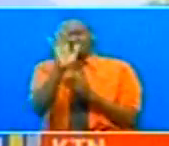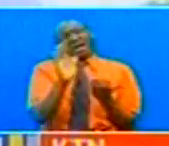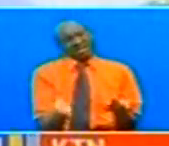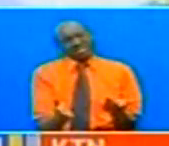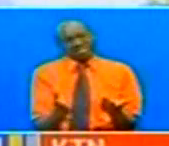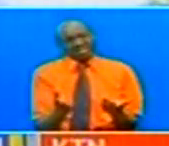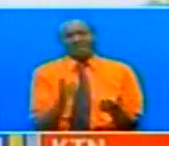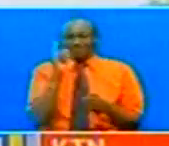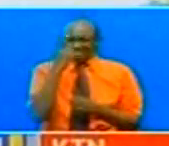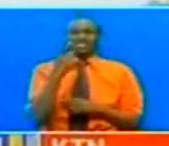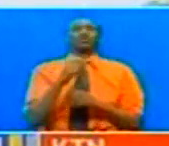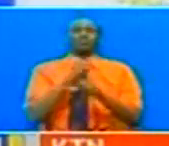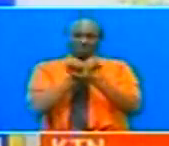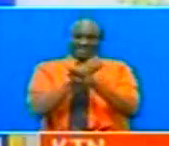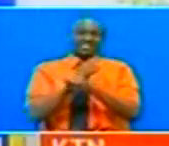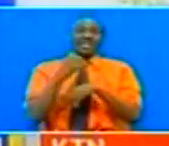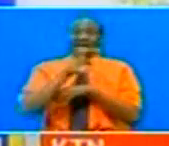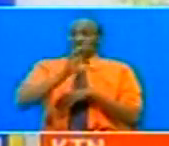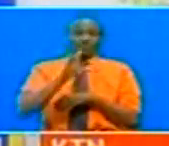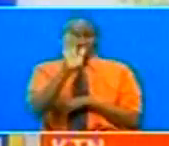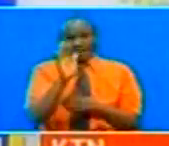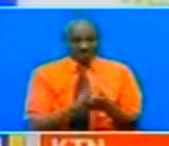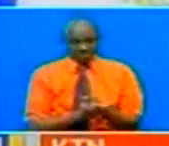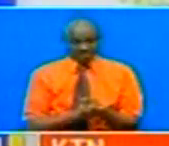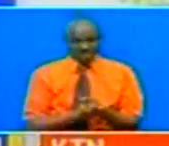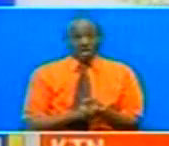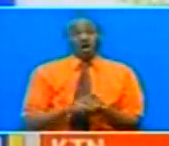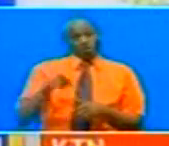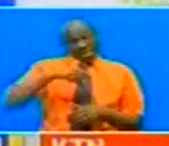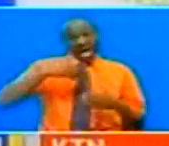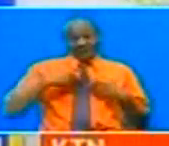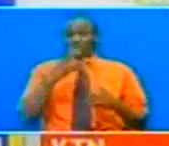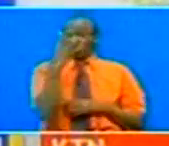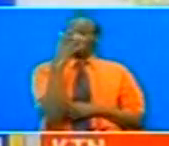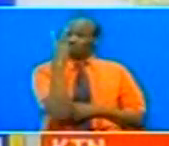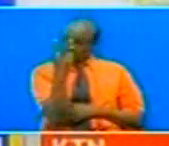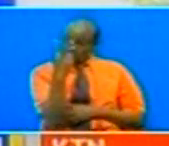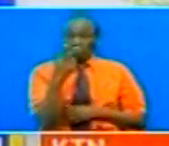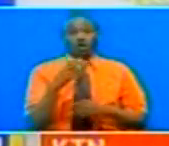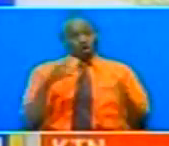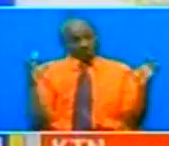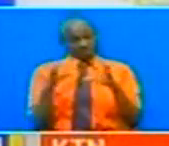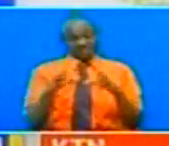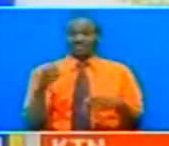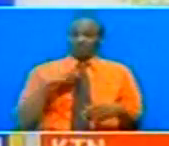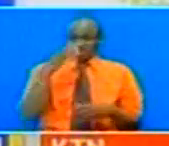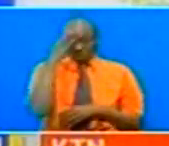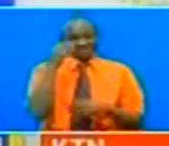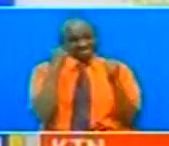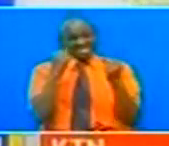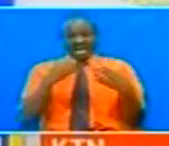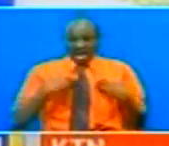kuanza kulinda kaunti yako. We are made up of 42 communities and our strength as a country is